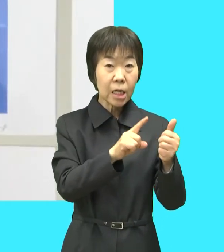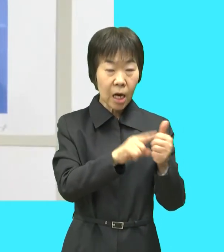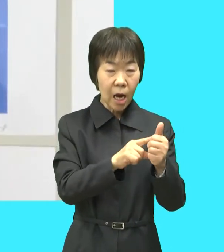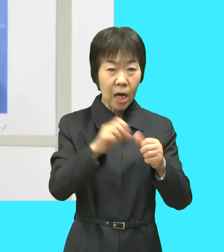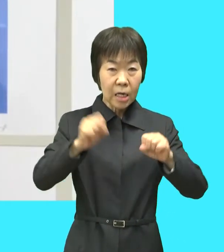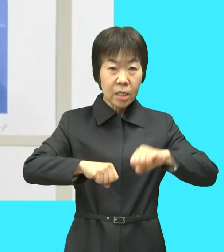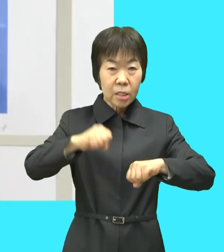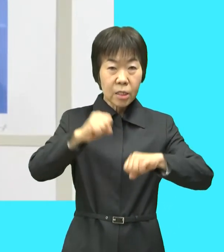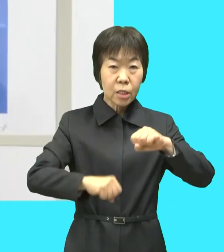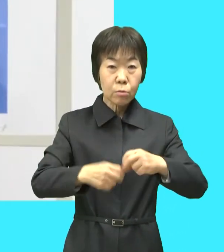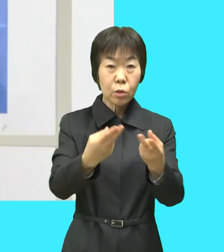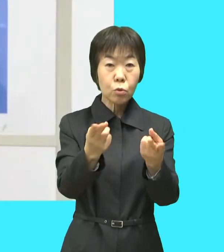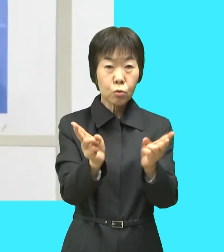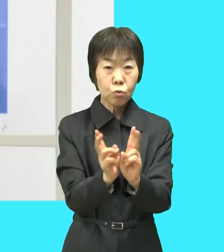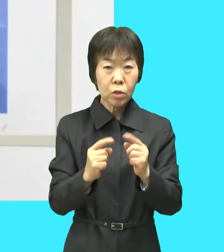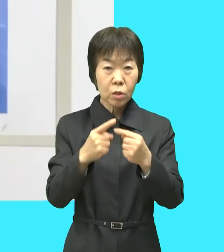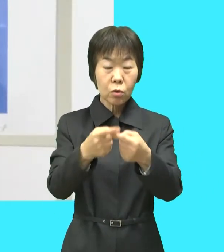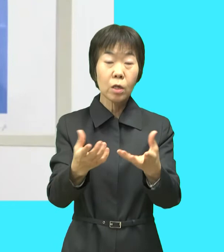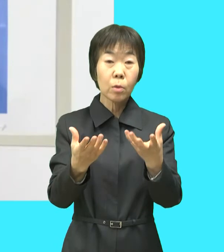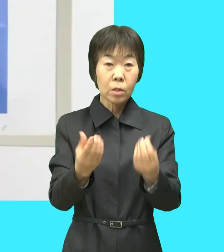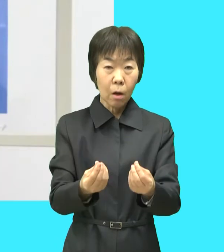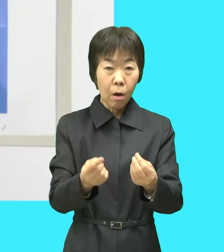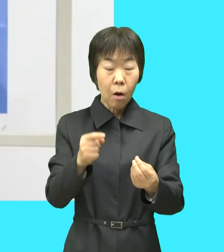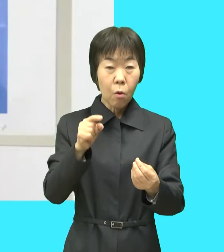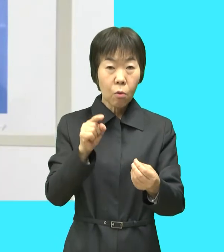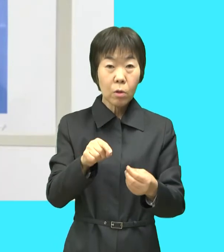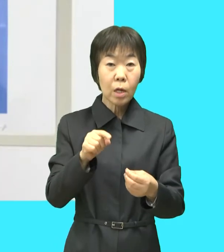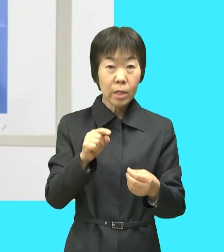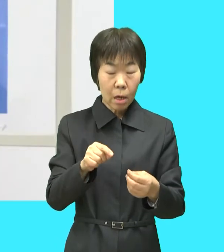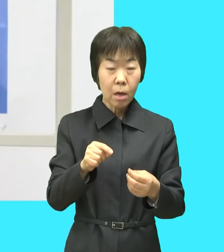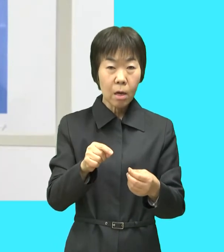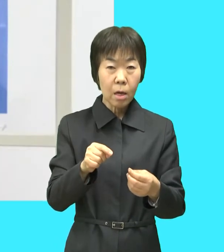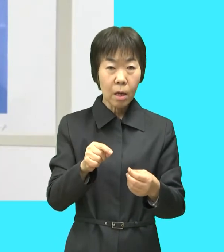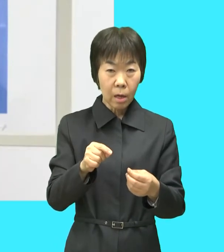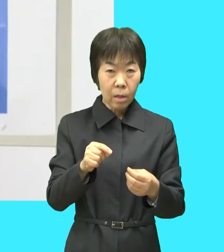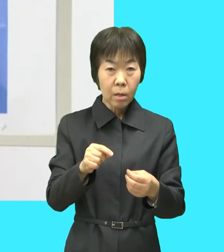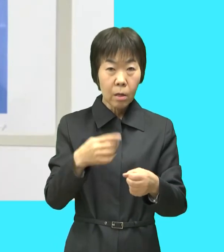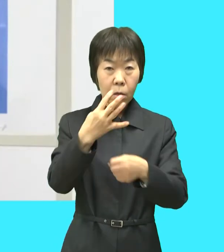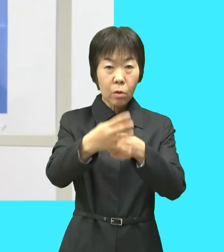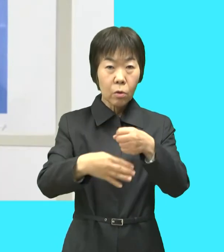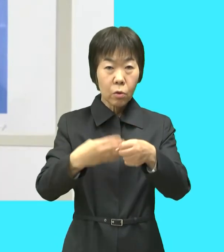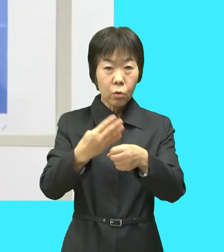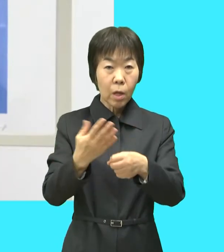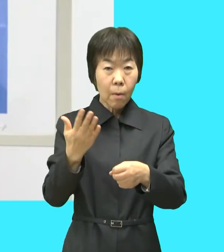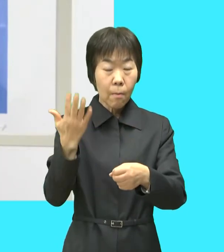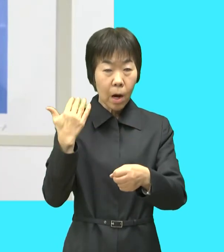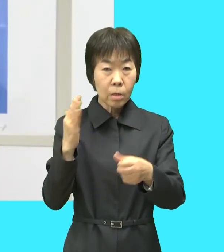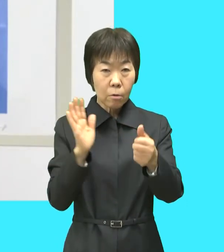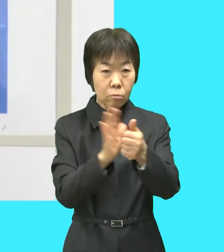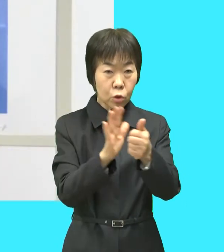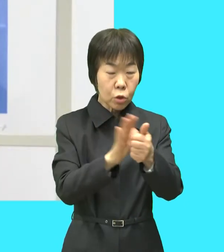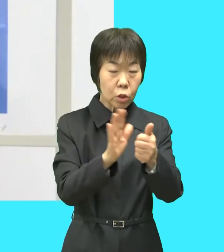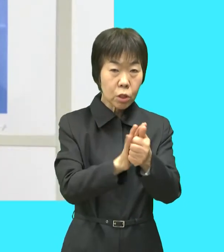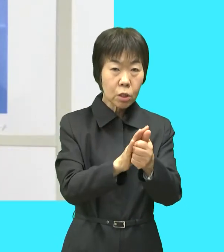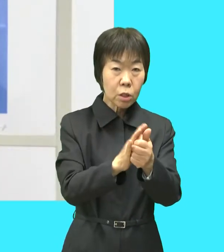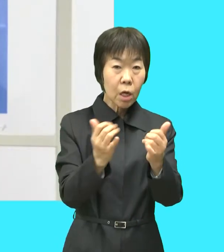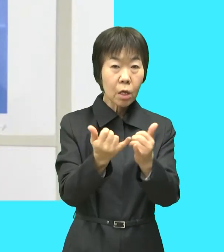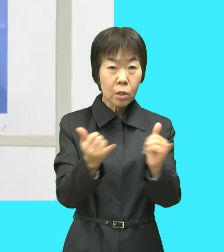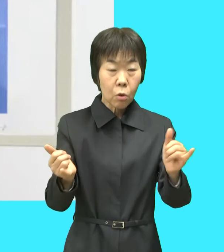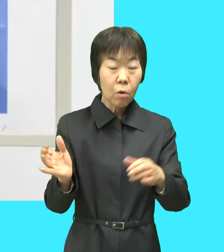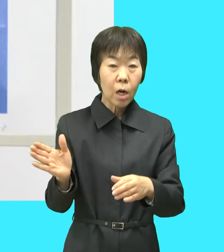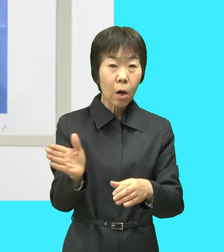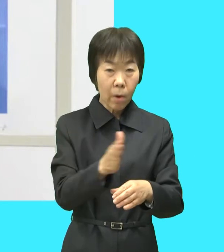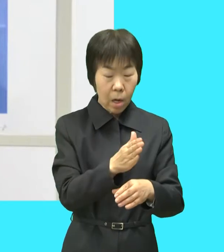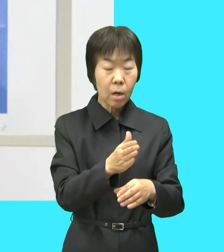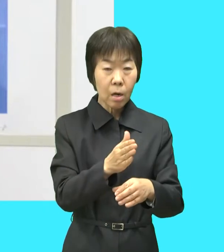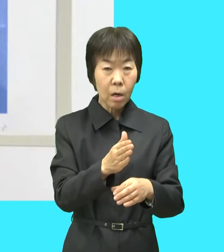に入会しました。これを受けて4年前の選挙で支持した方々からは批判の声が、野